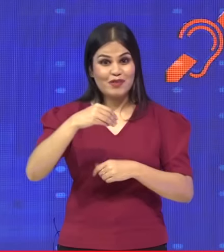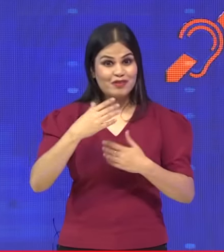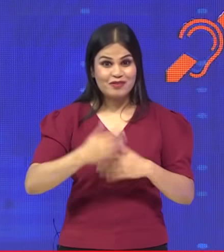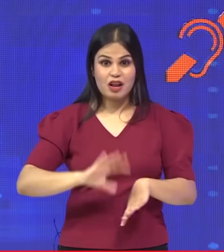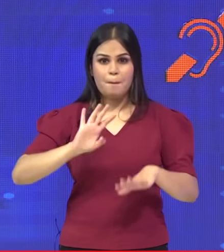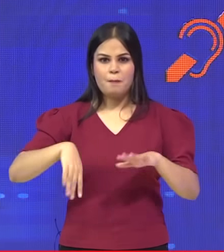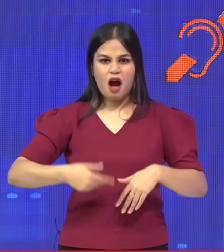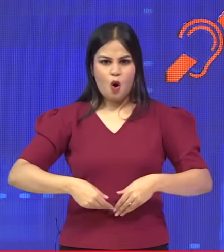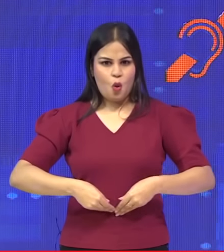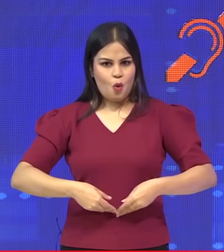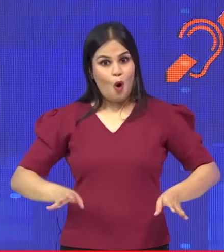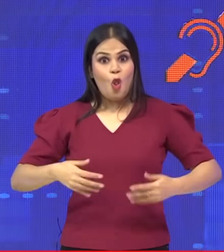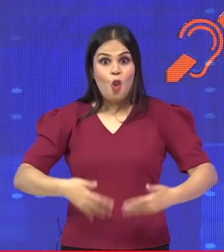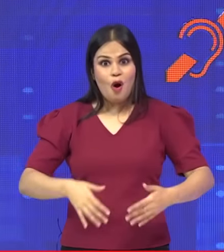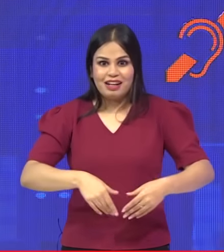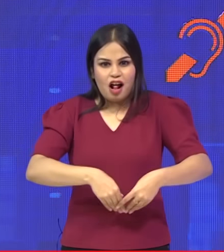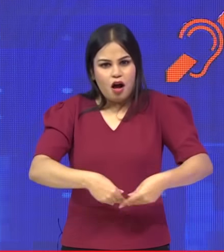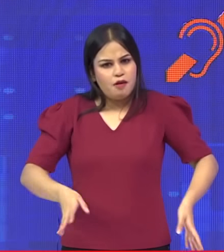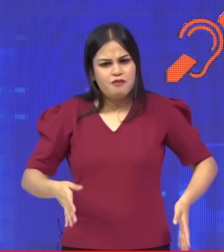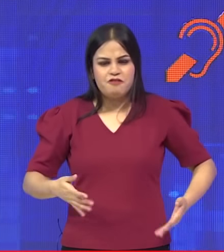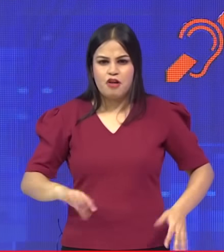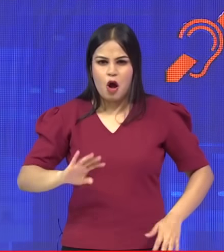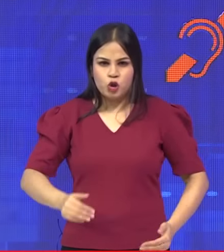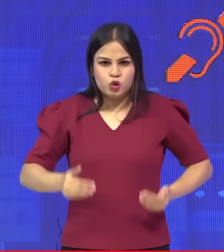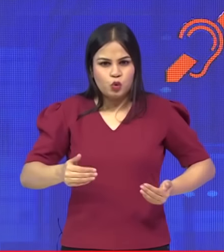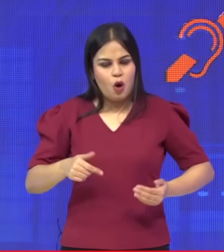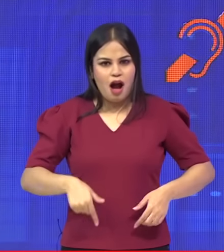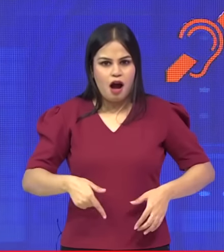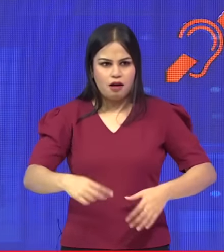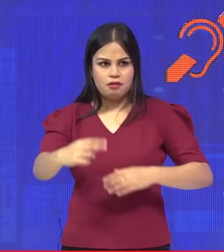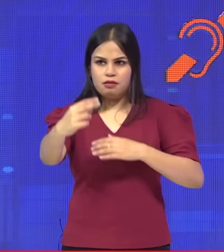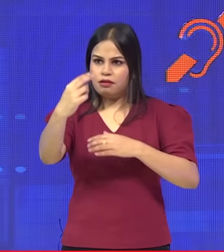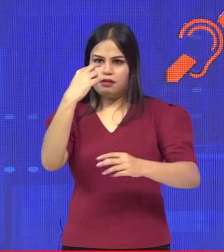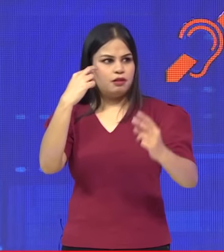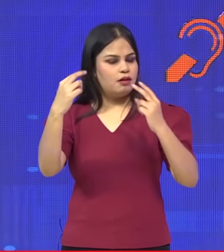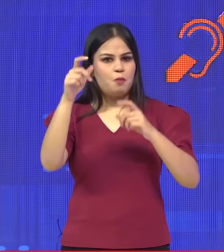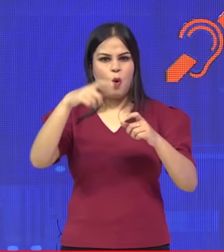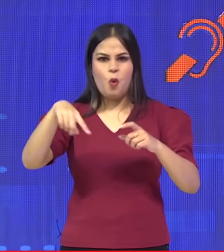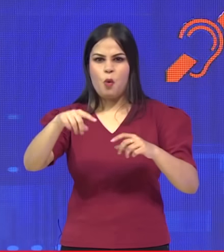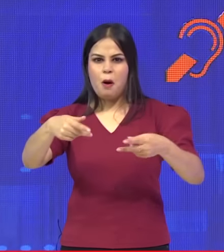लूंगी कोली है और वहां से जो रिएक्शन आया है